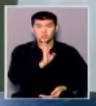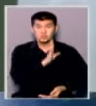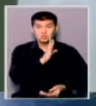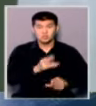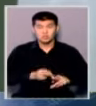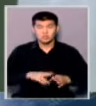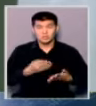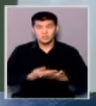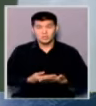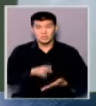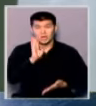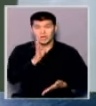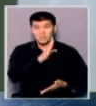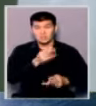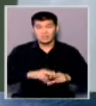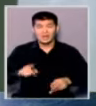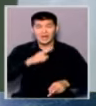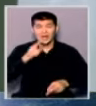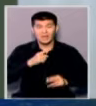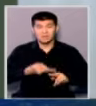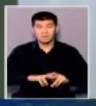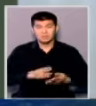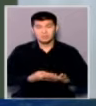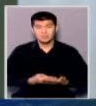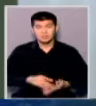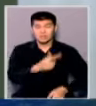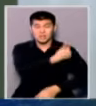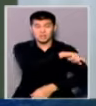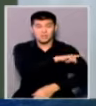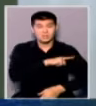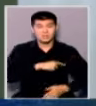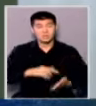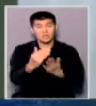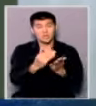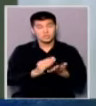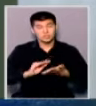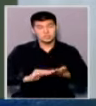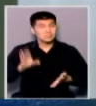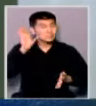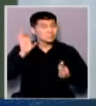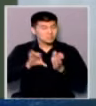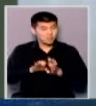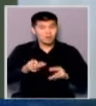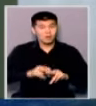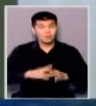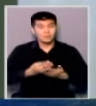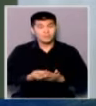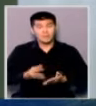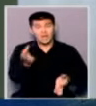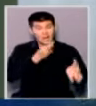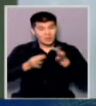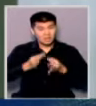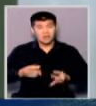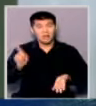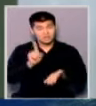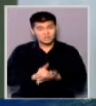болашақ аналарымызға айтатыным, дәрігеріңіздің берген кеңесін тыңдап, берген дәрілерін